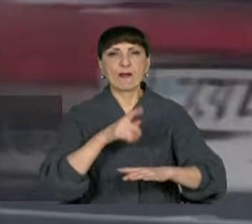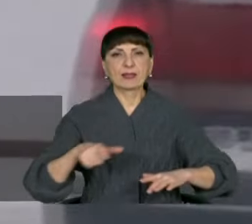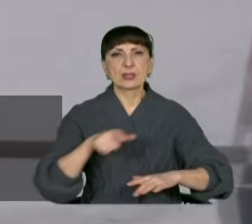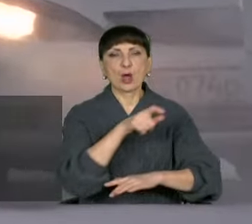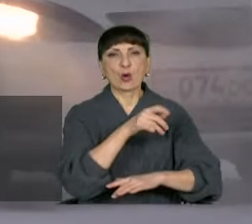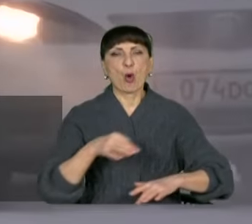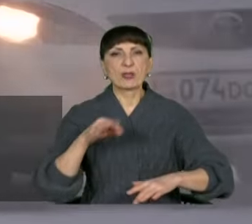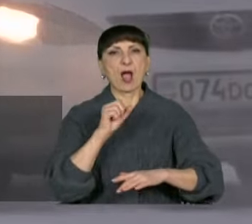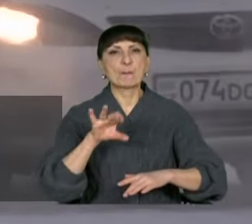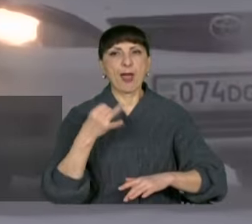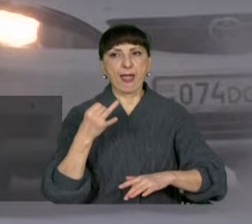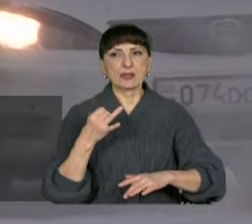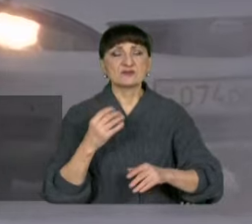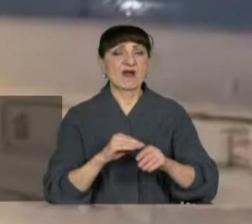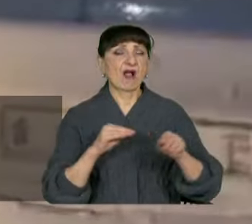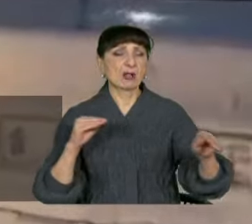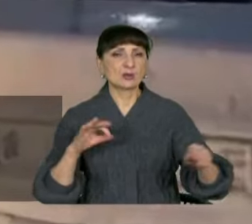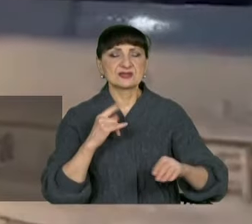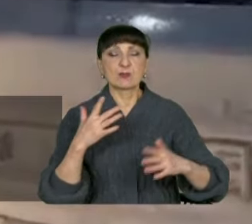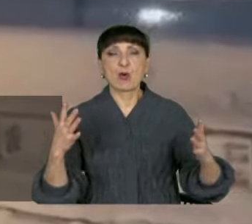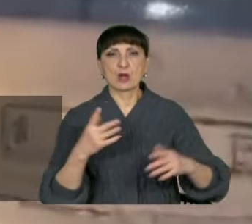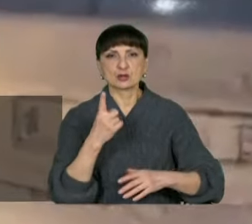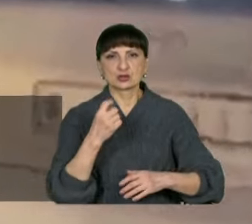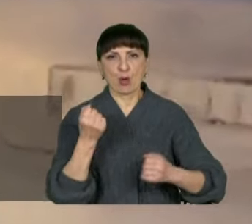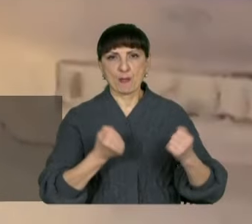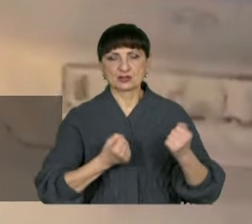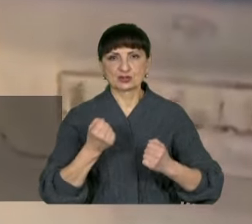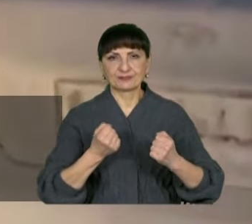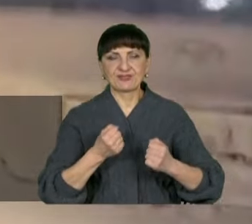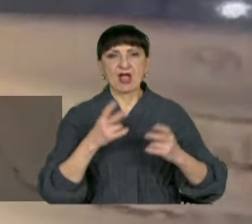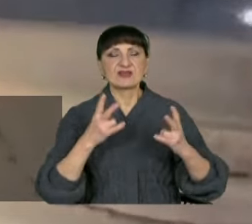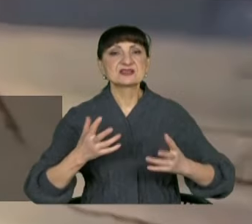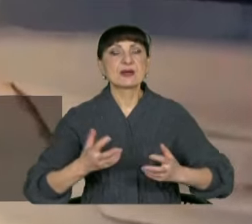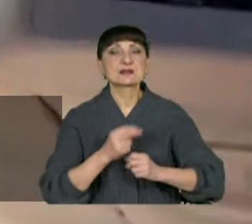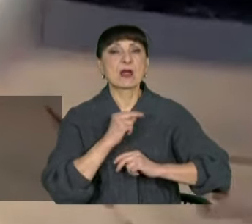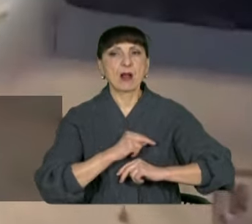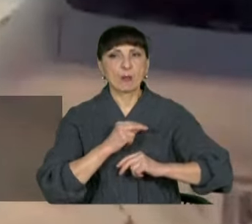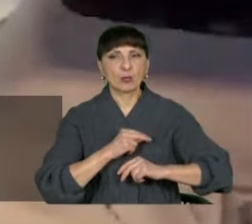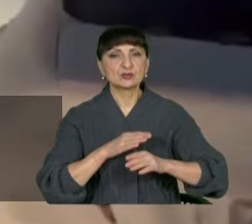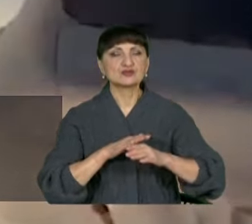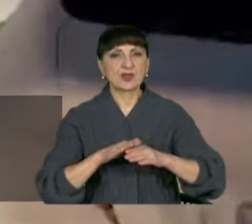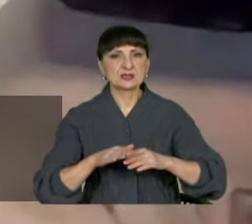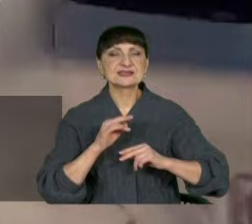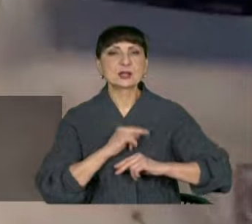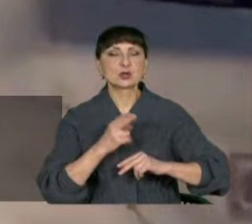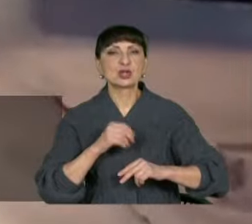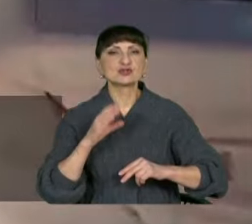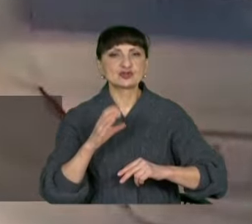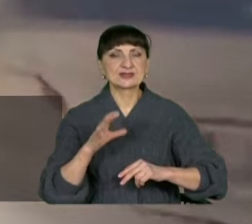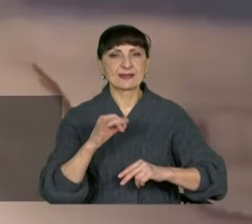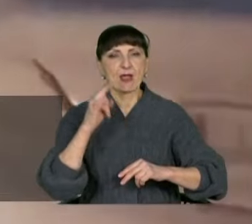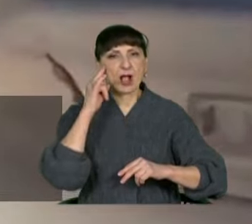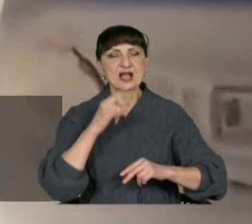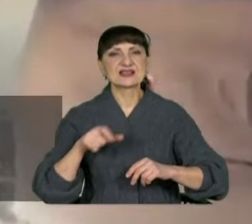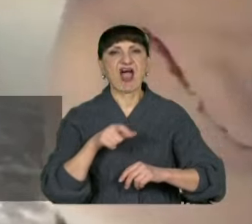области Абай стоит колонна из более чем 100 автомобилей. Аварийно-спасательные работы осуществляют сотрудники ДЧС и